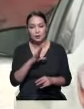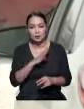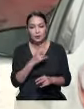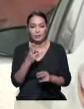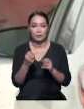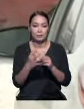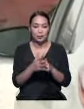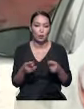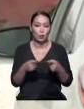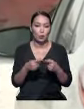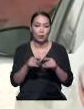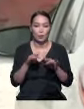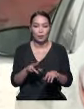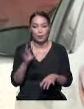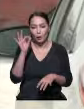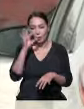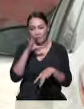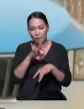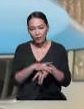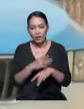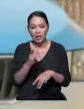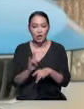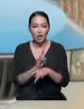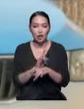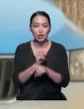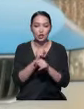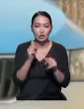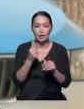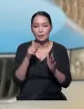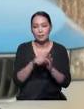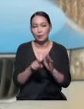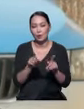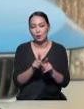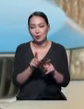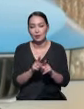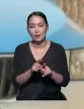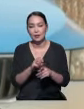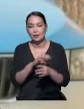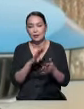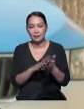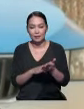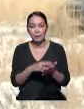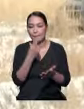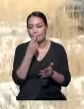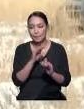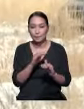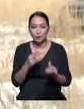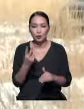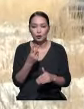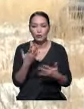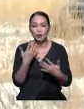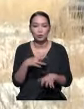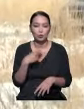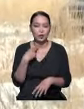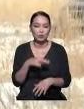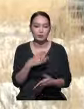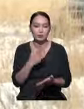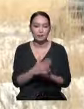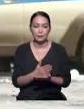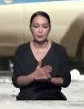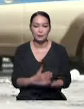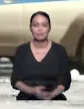215 уголовных дел по фактам лжетерроризма. Среди подозреваемых 19 несовершеннолетних, двое уже осуждены. Алихан